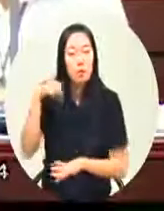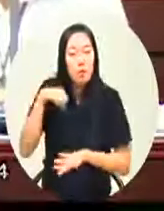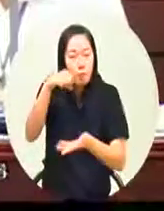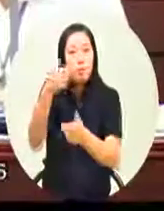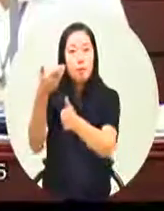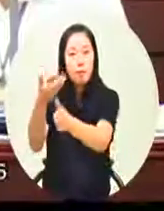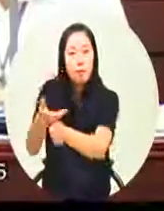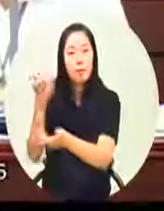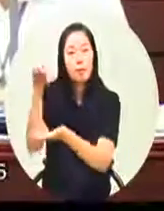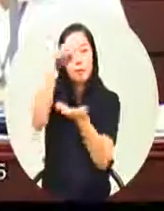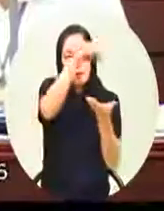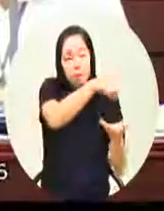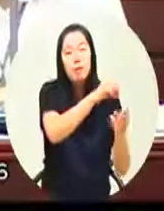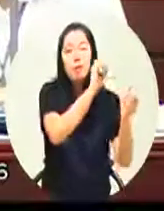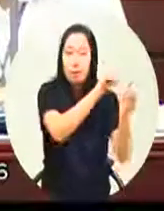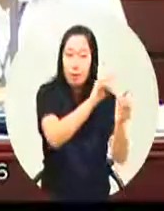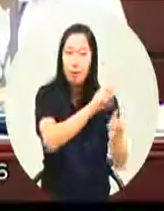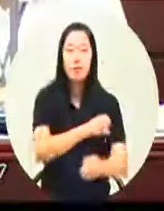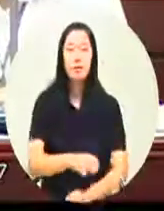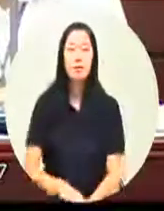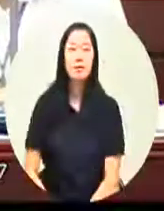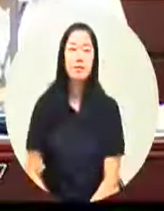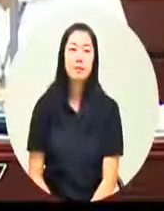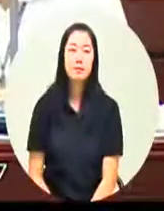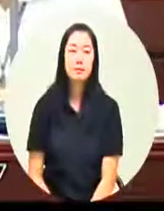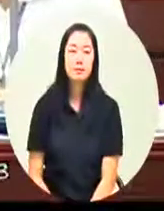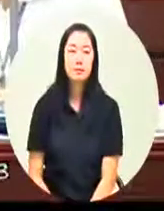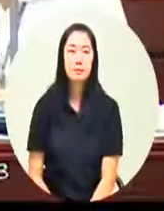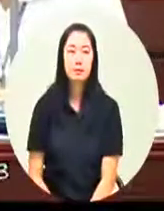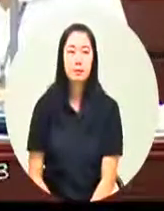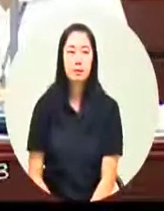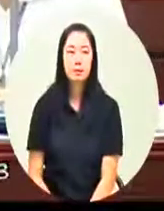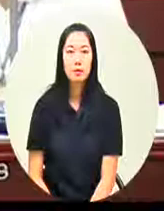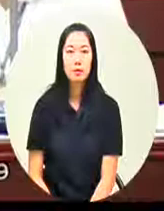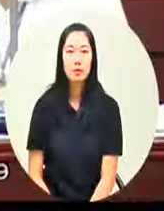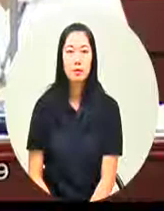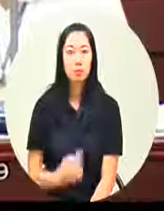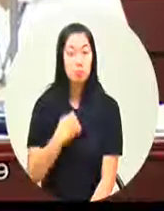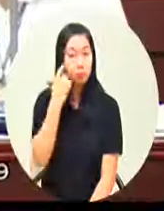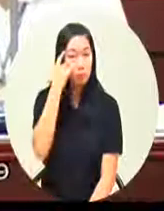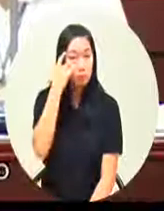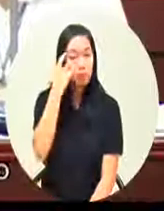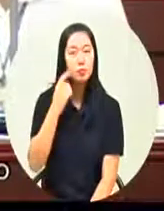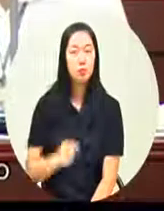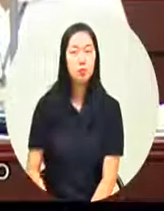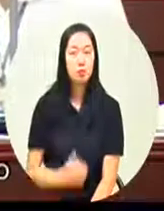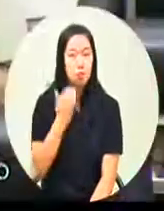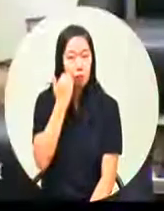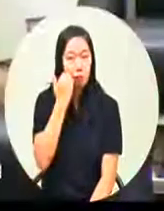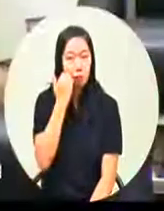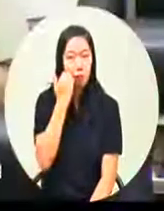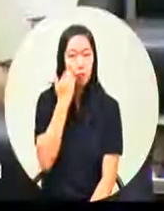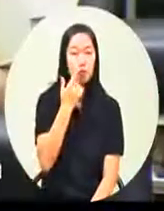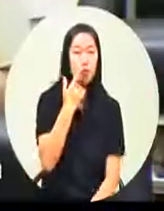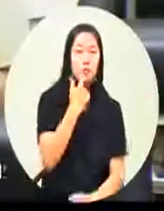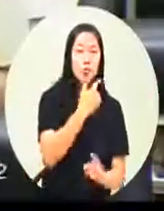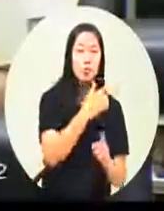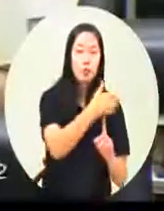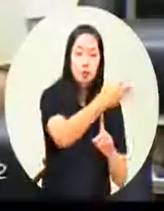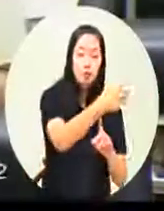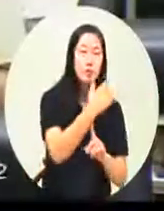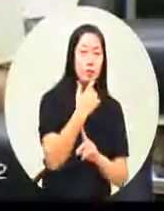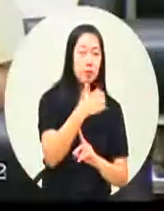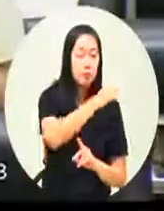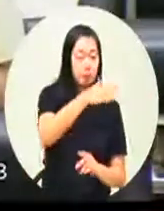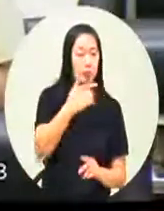建议的这一种适合的地方去做尝试。 我觉得如果说有在旗美地区的话，可能会比在高雄做